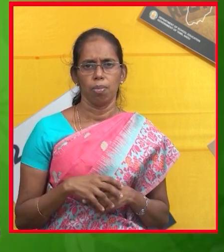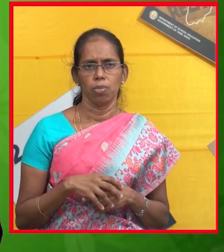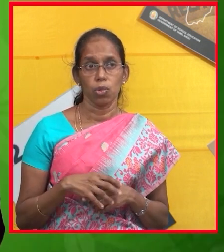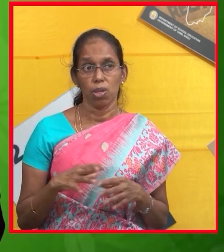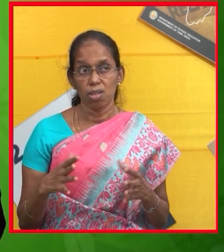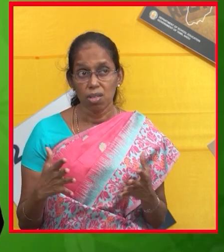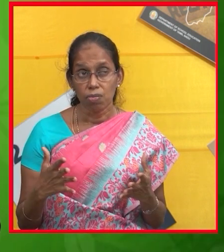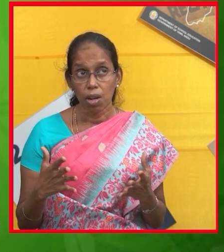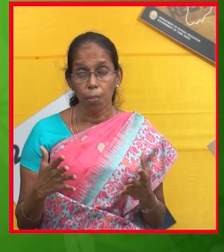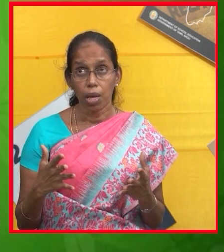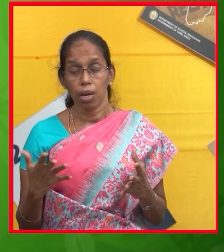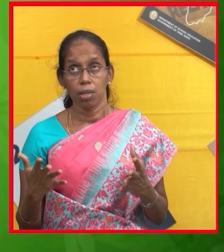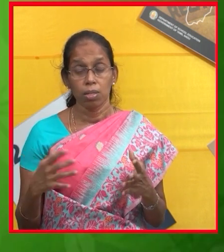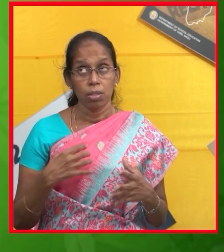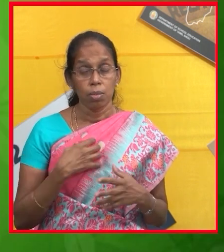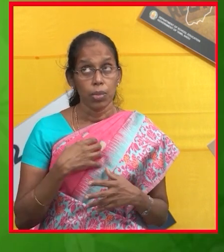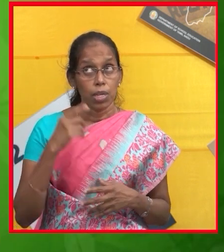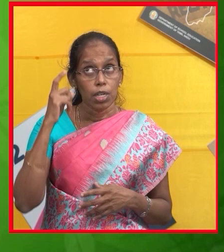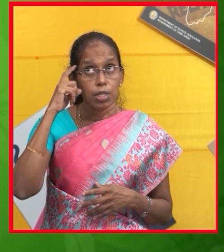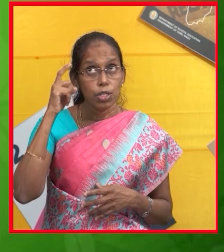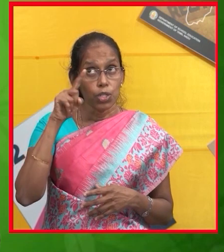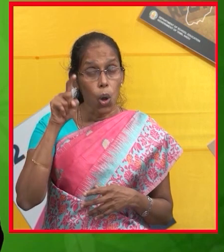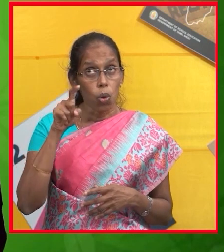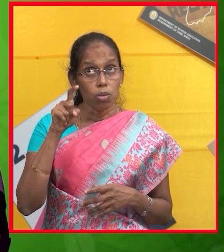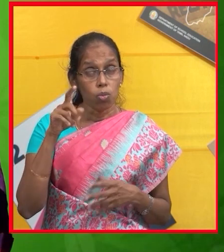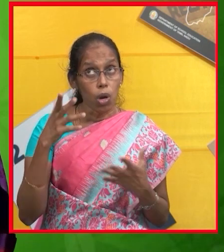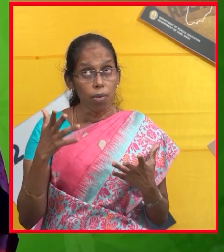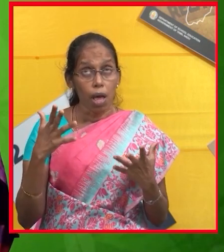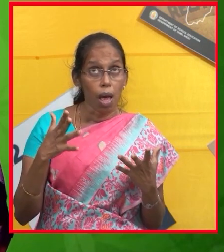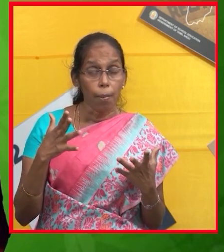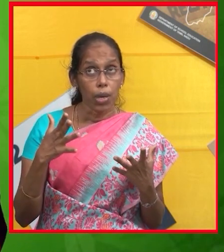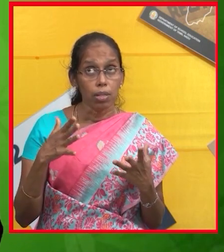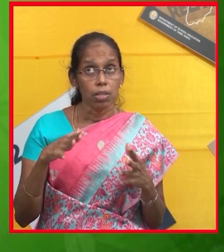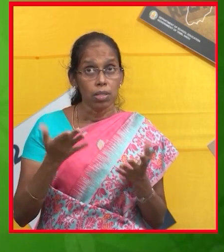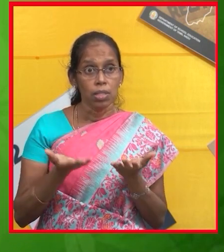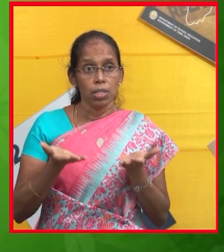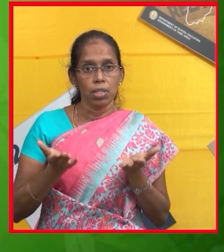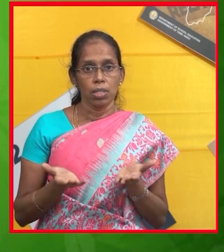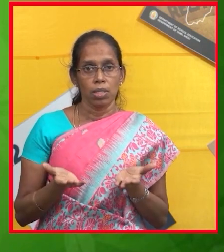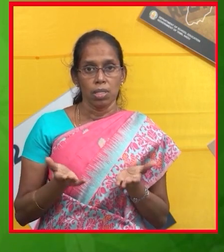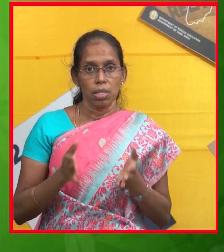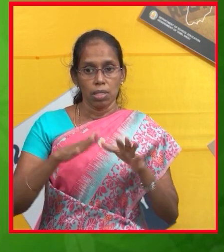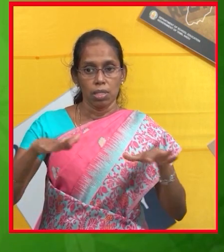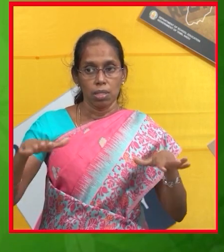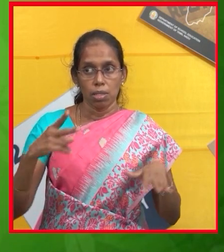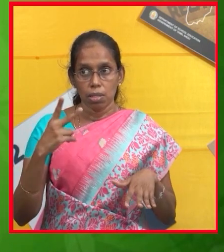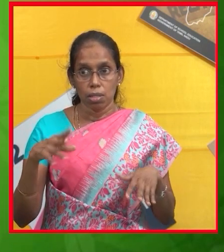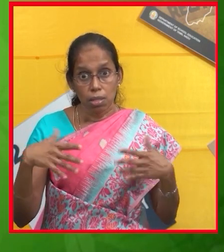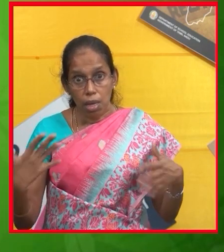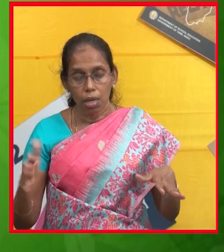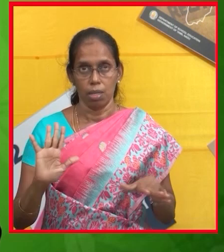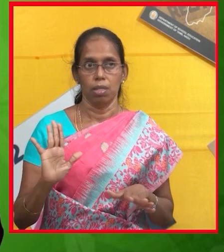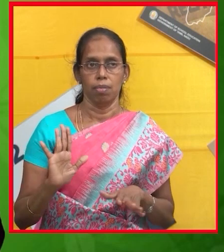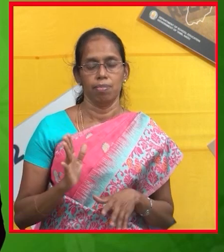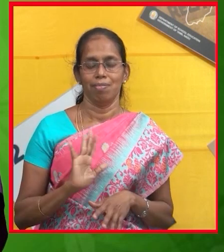தப்பாக நடந்துருமோ அப்படின்னு பயப்படக்கூடிய அந்த உணர்வுக்கு பேர் தான் இந்த ஆப்ரிஹென்ஸ். இப்போ அவங்களோட குடும்பத்தாரெலாம் வந்து இவங்க கடலையே பார்த்திராத